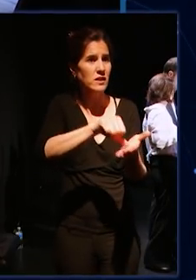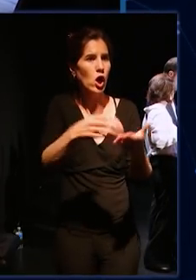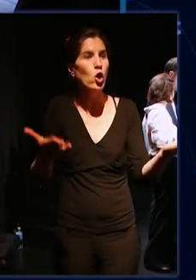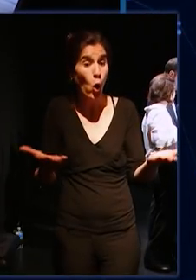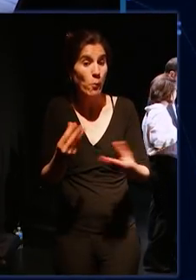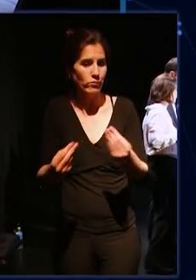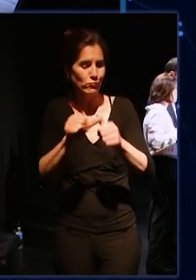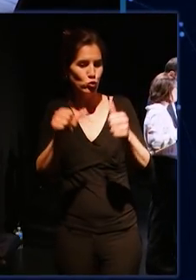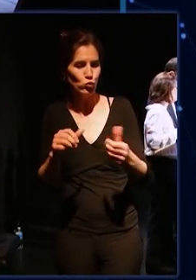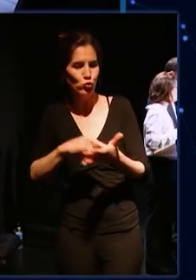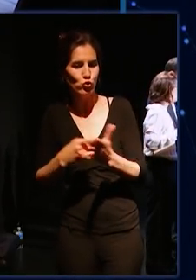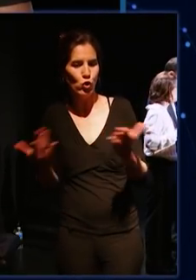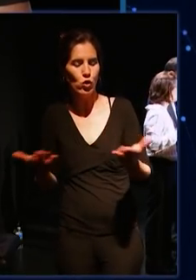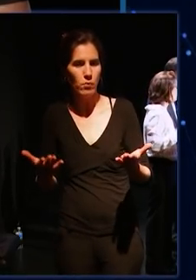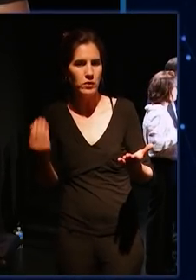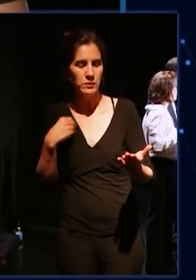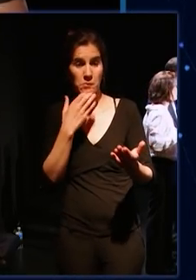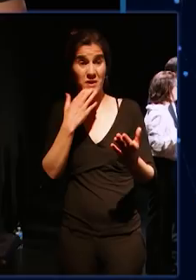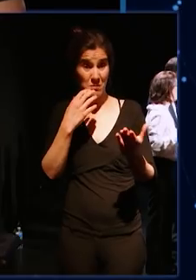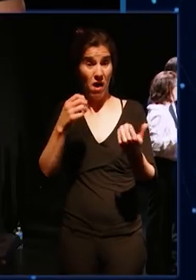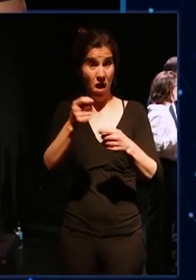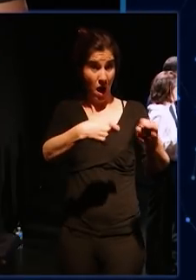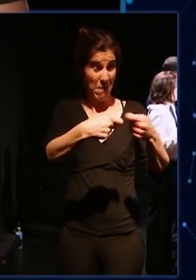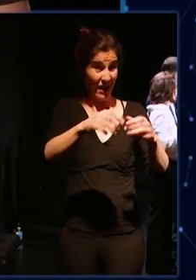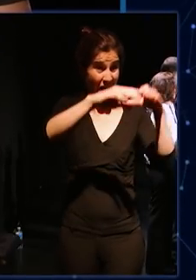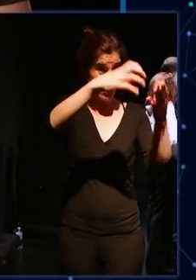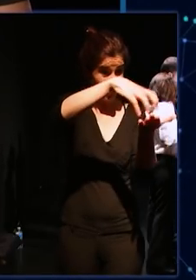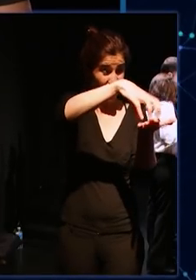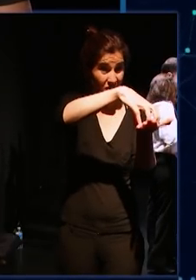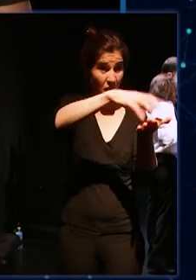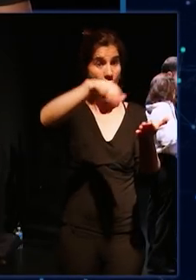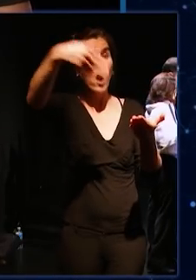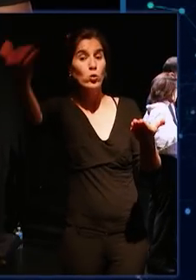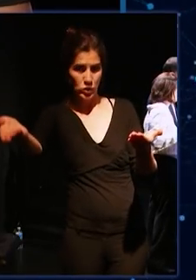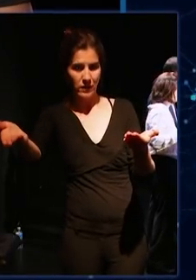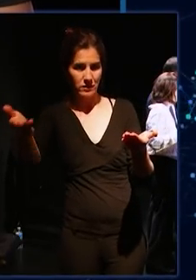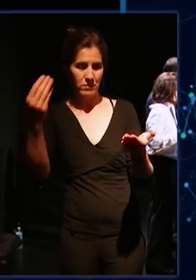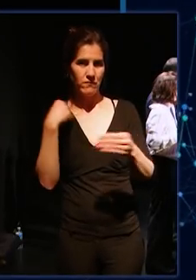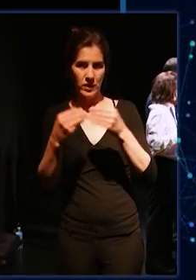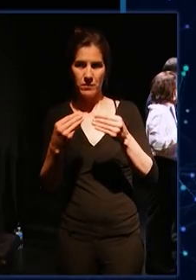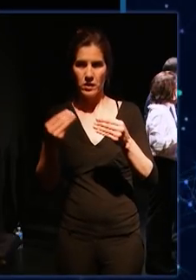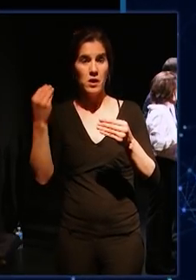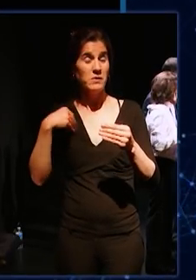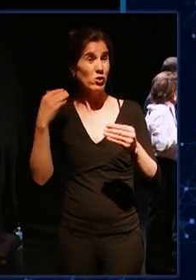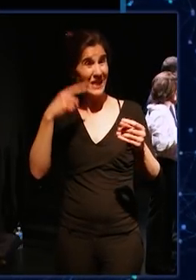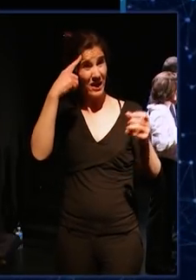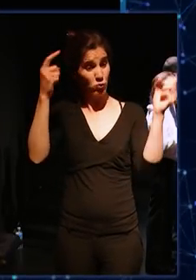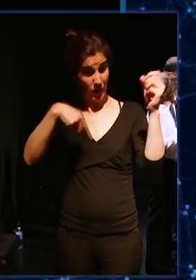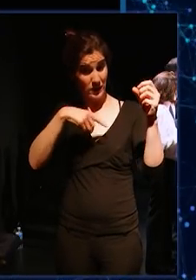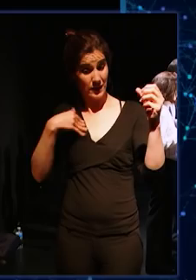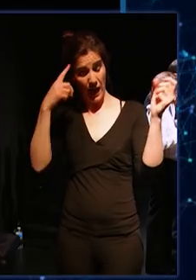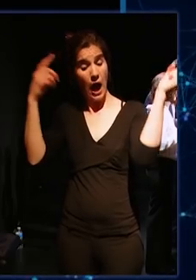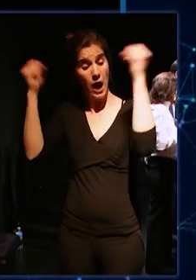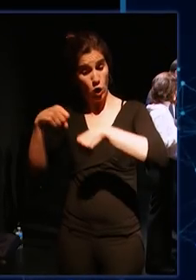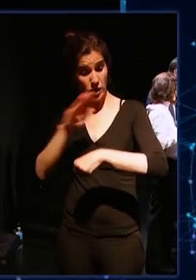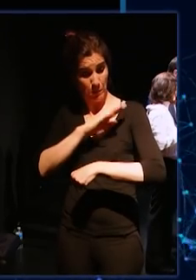aparcament en el costat del mercat. I nosaltres tenim ja un acord amb la propietat per poder-lo dur a terme